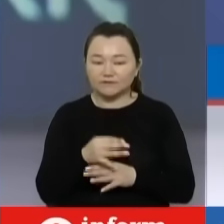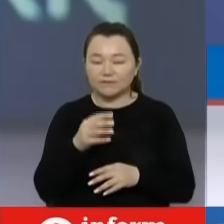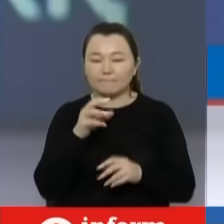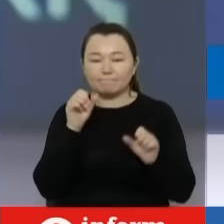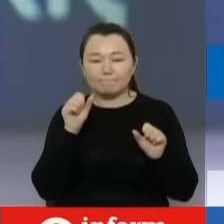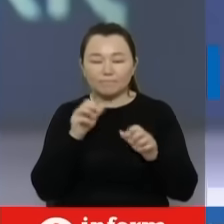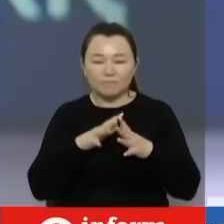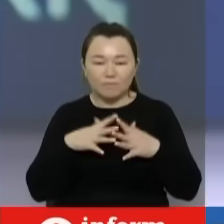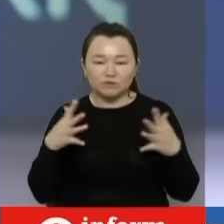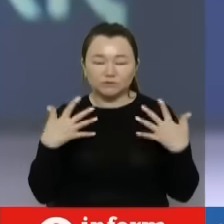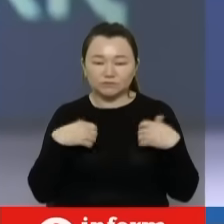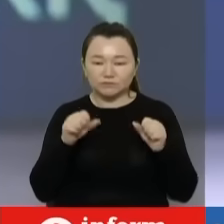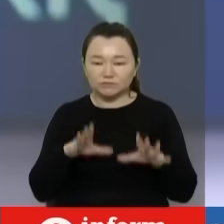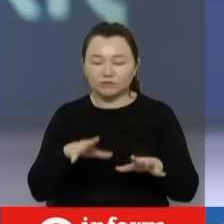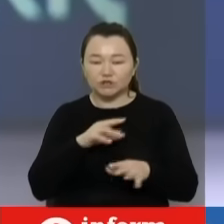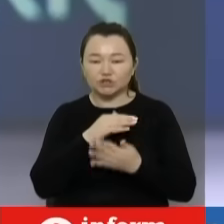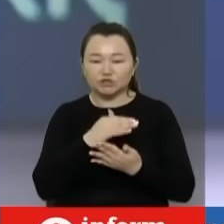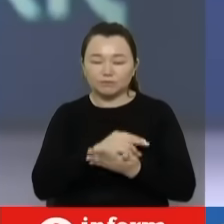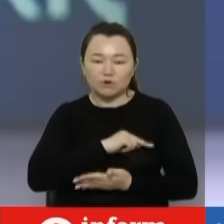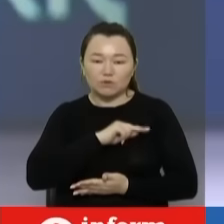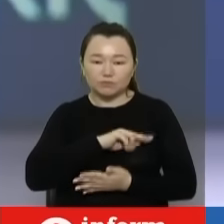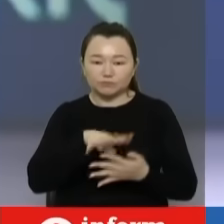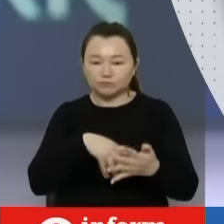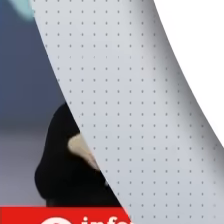максималды дайындық режиміне ауысты.